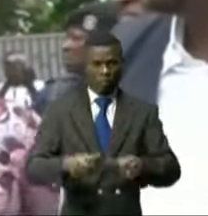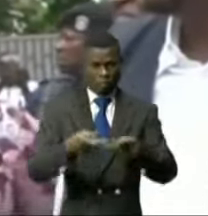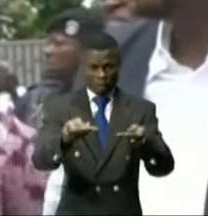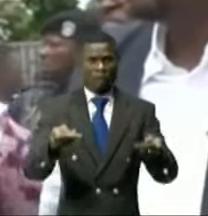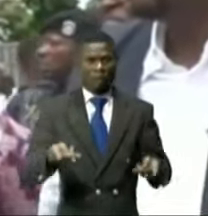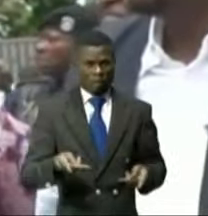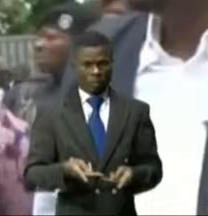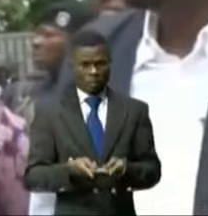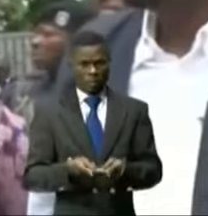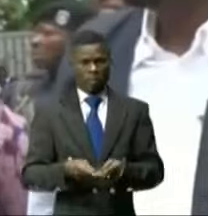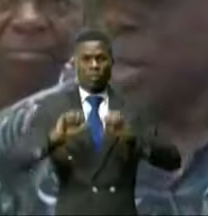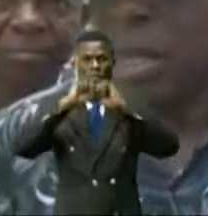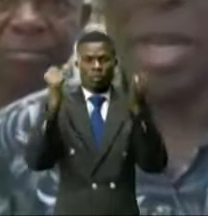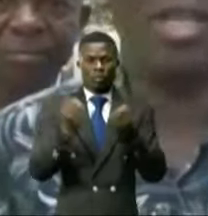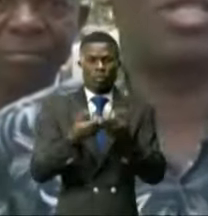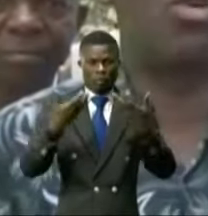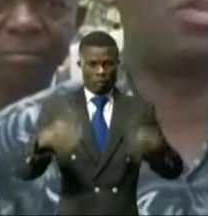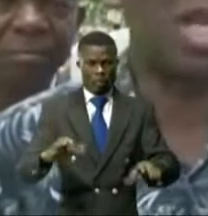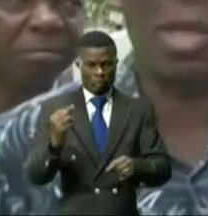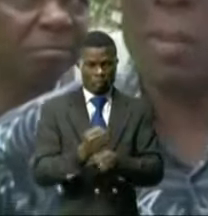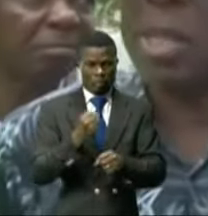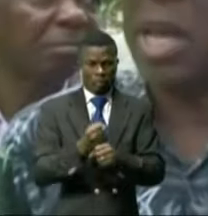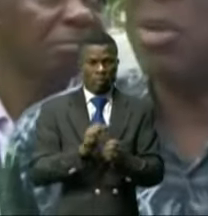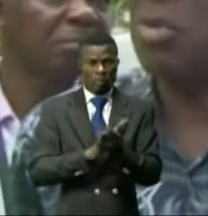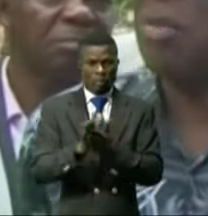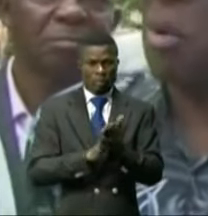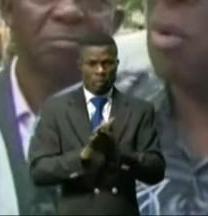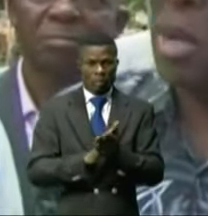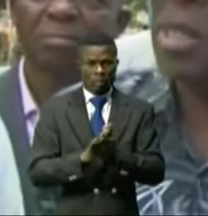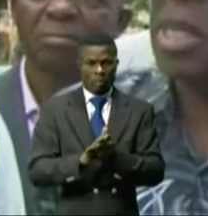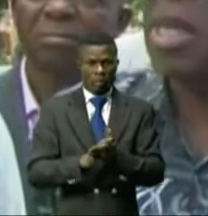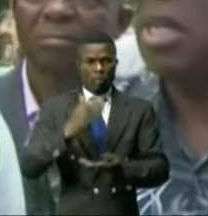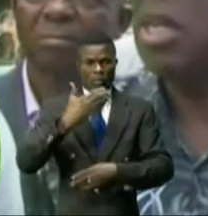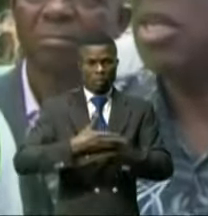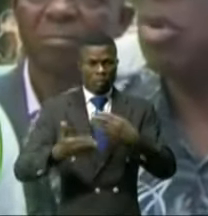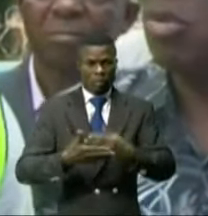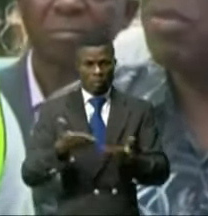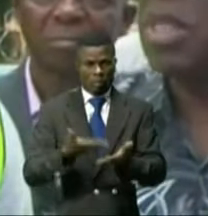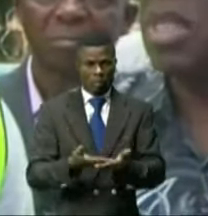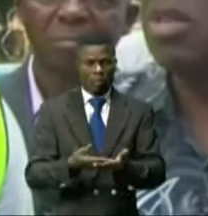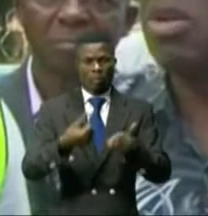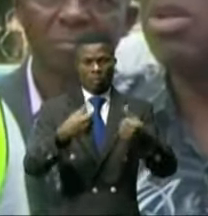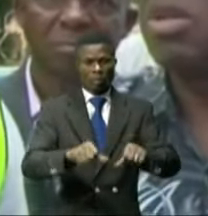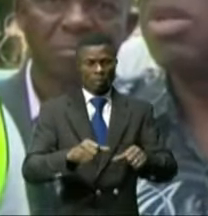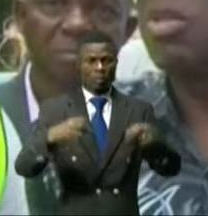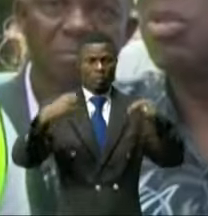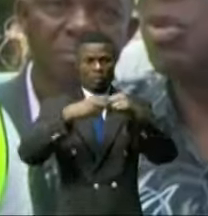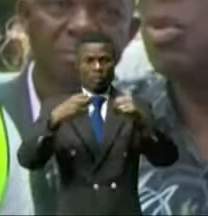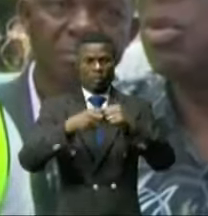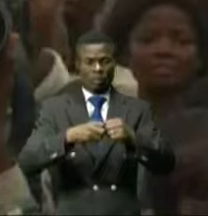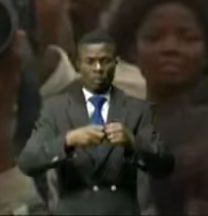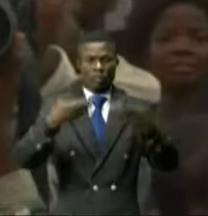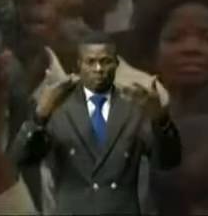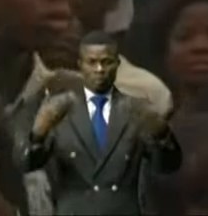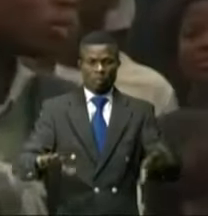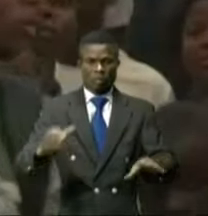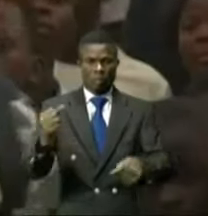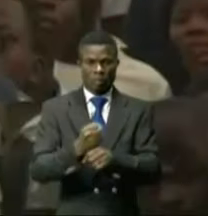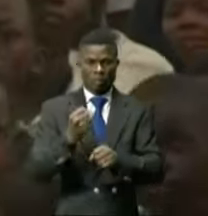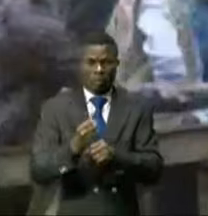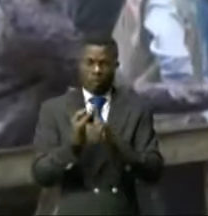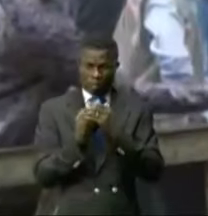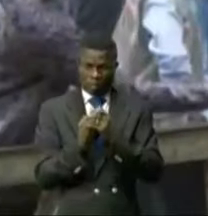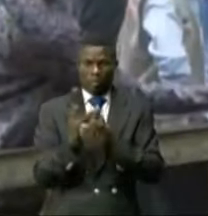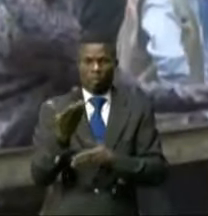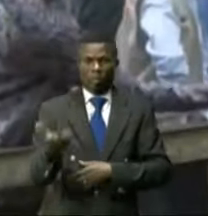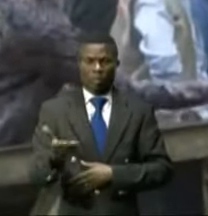la Saint-Primès a déjà terminé. À ce qui concerne le bitumage, il nous reste l'éclairage et la signalisation qui vont se faire d'un moment